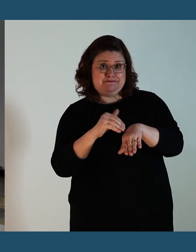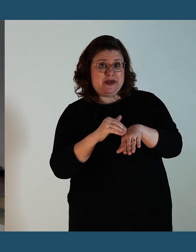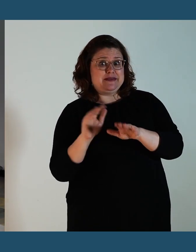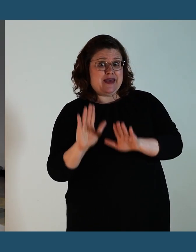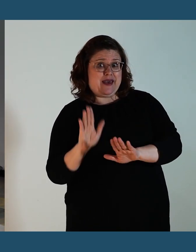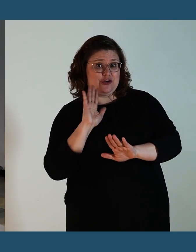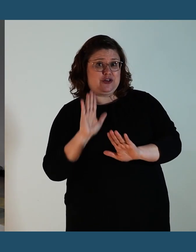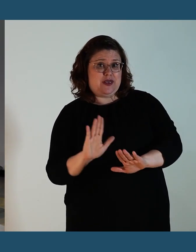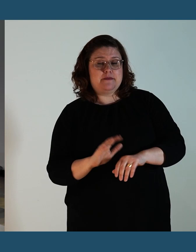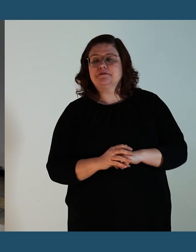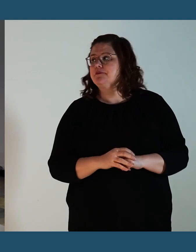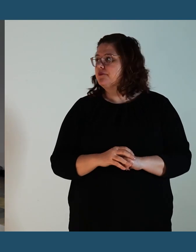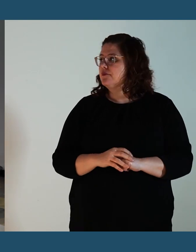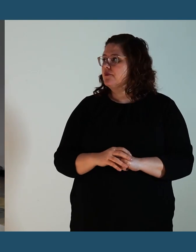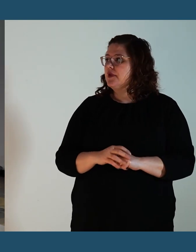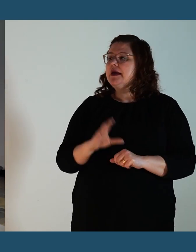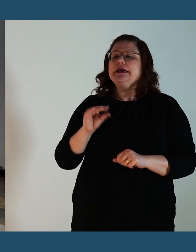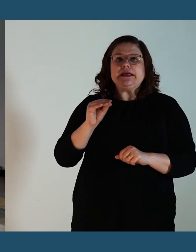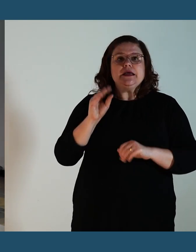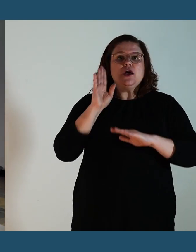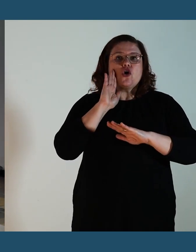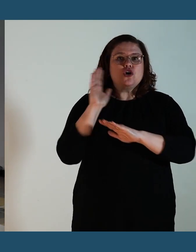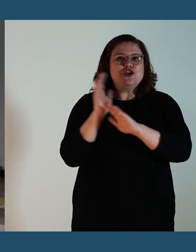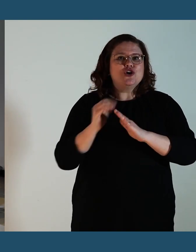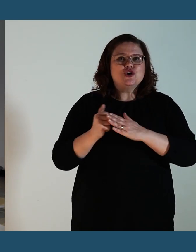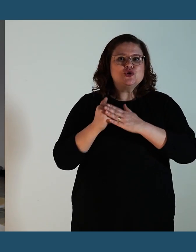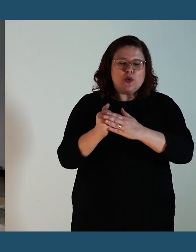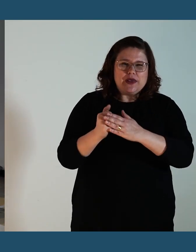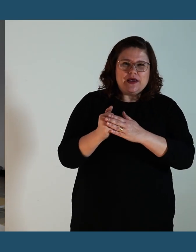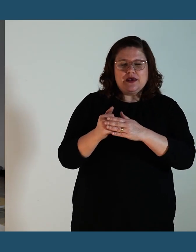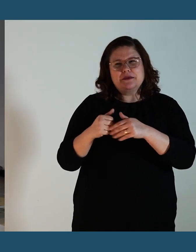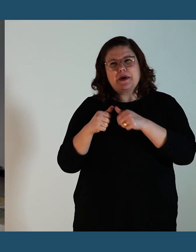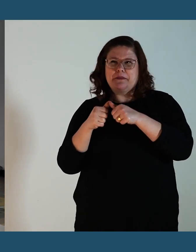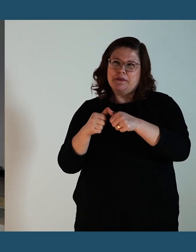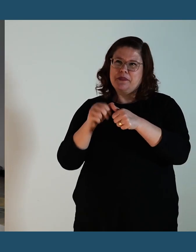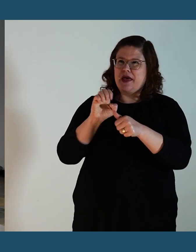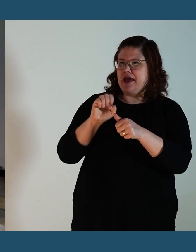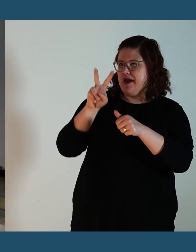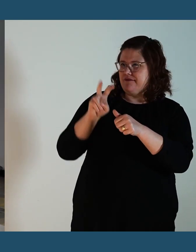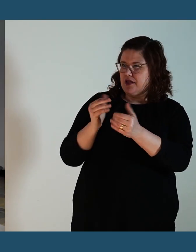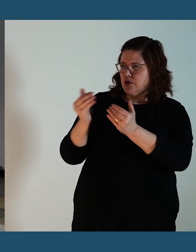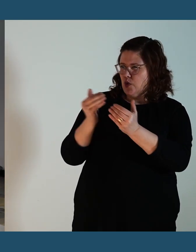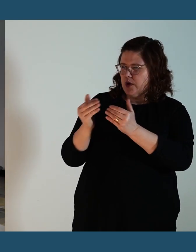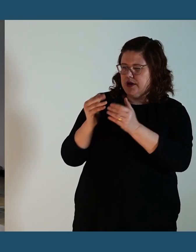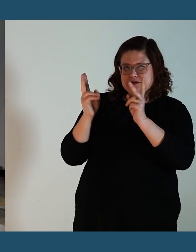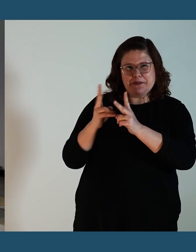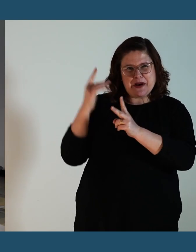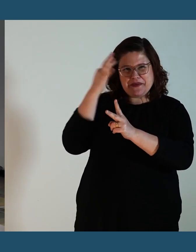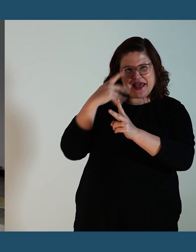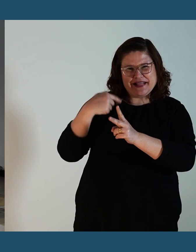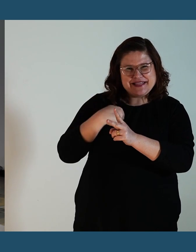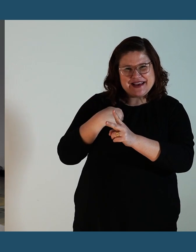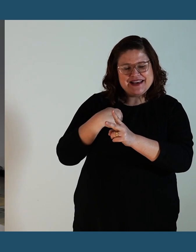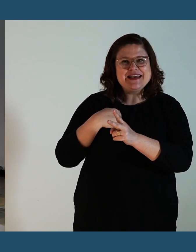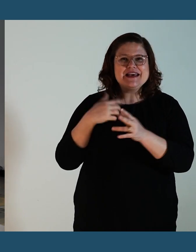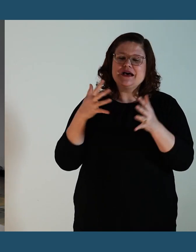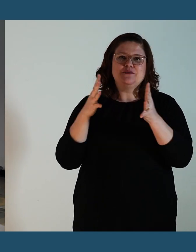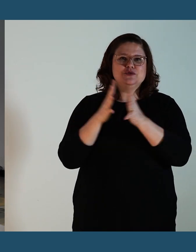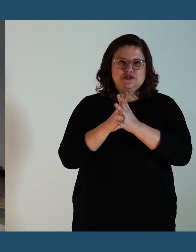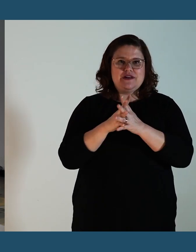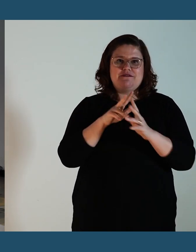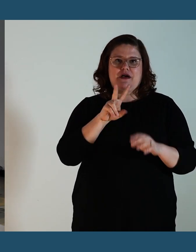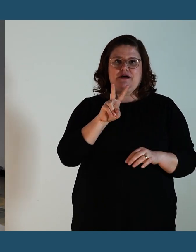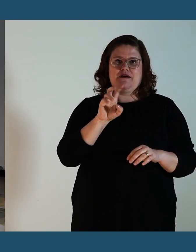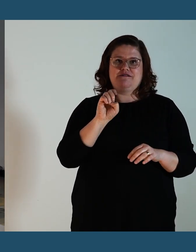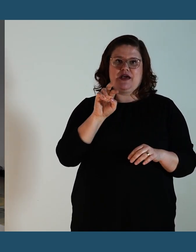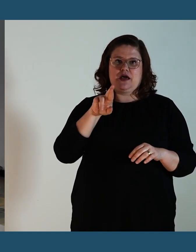Joo, mä voisin jatkaa myös tästä kotihoidon tuesta. Mä oon kyllä enemmän Eevan linjoilla tässä, mutta se on selvää se, mitä Veronika sanoi,